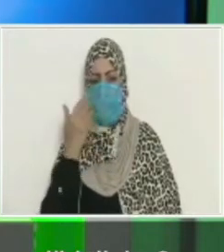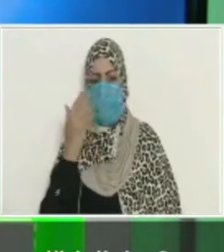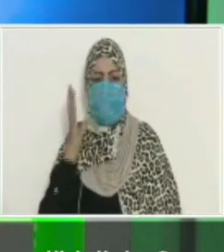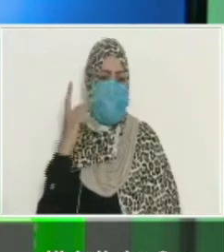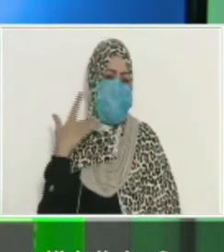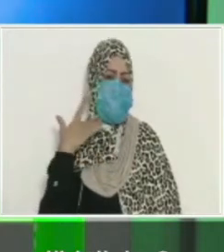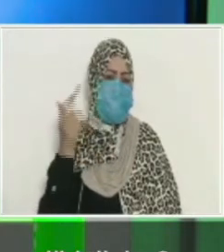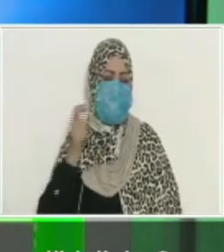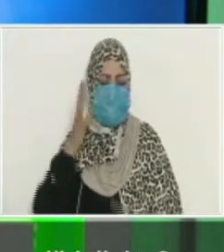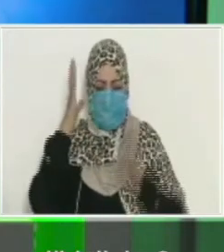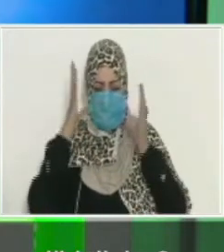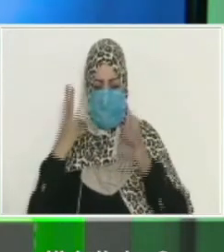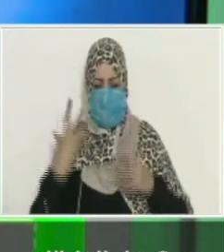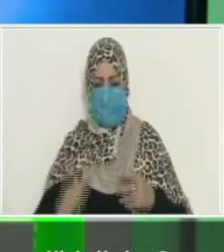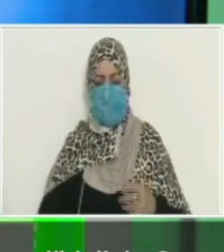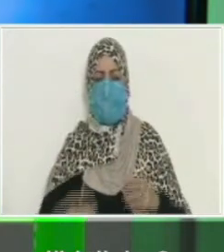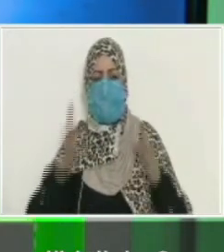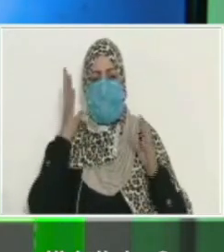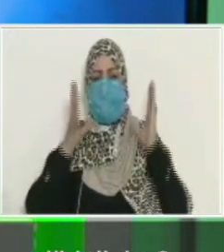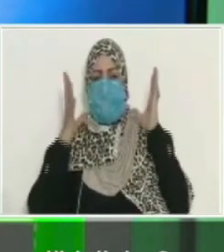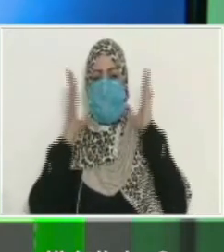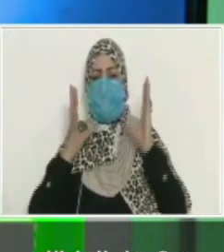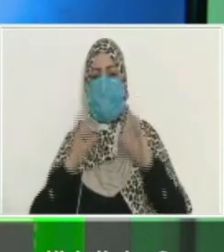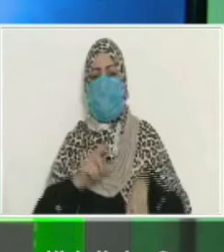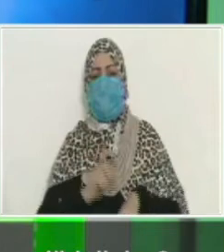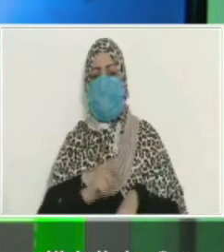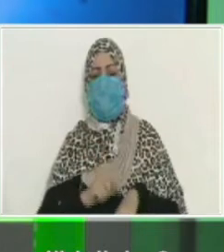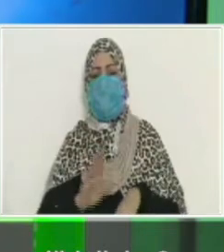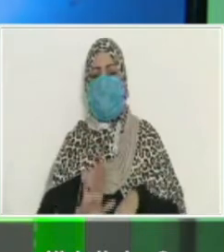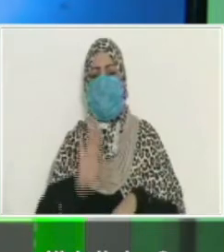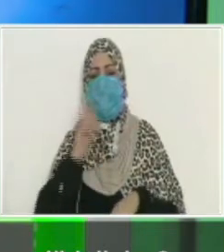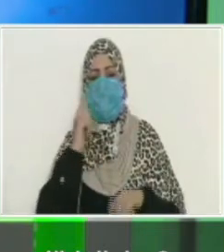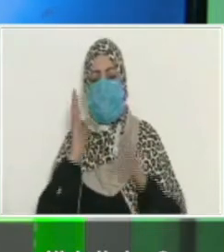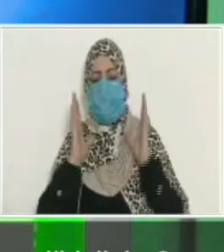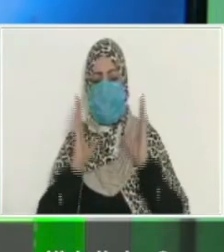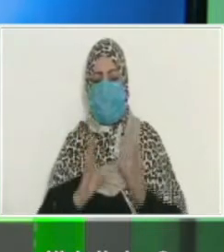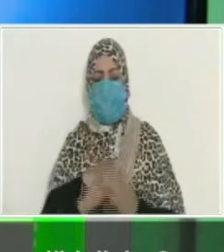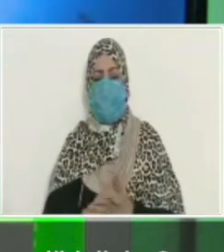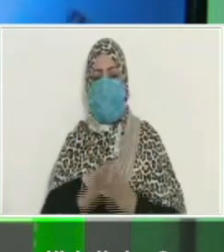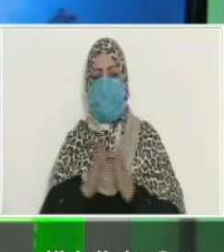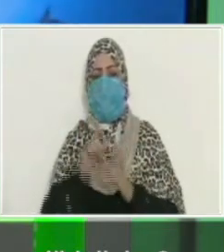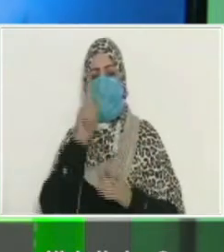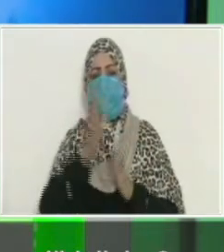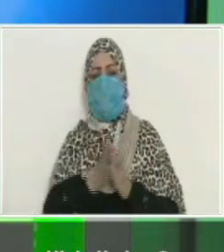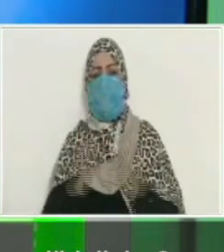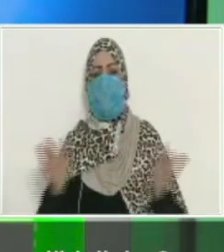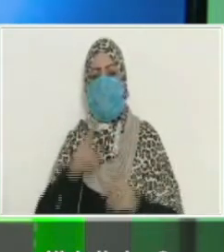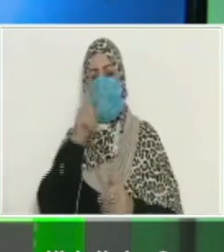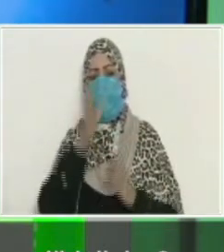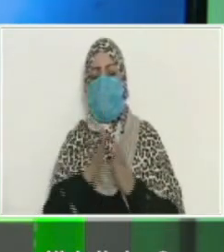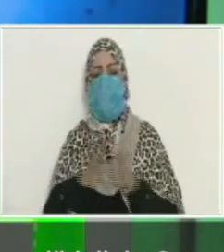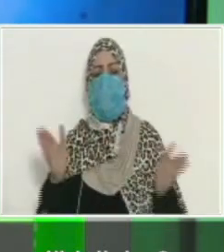كبرش التكبيرات هي بعد تكبيرة الحرم. ايه. ايه يعني شو الحكم في هذا يا